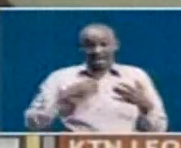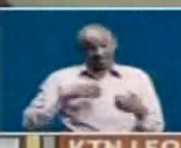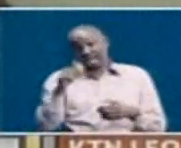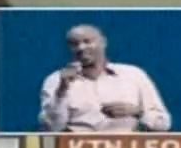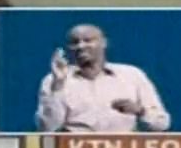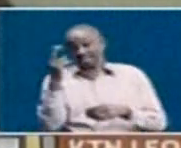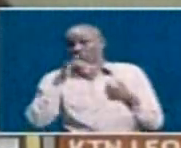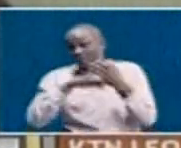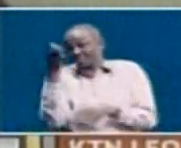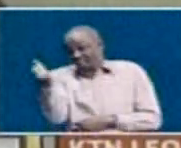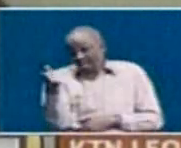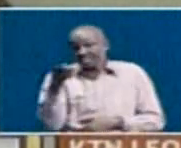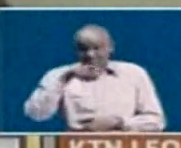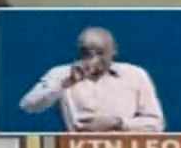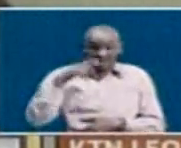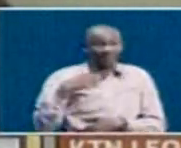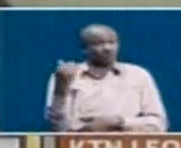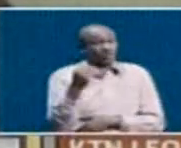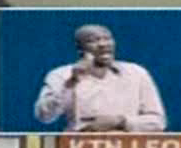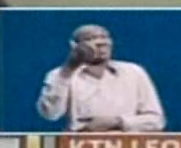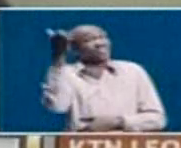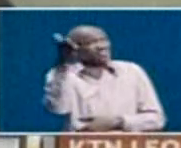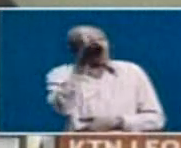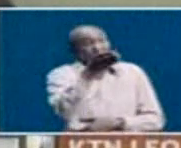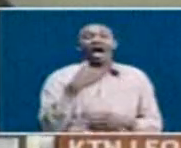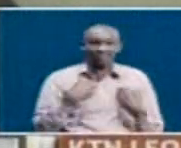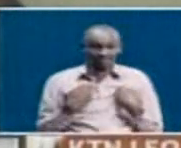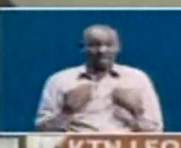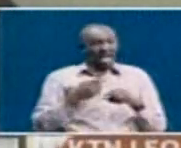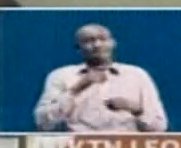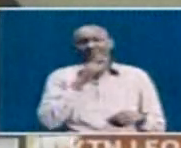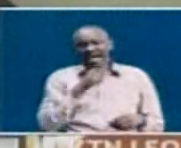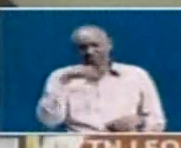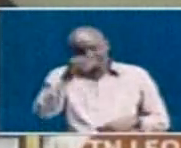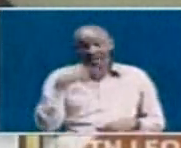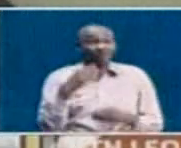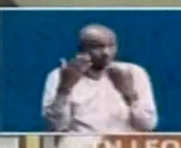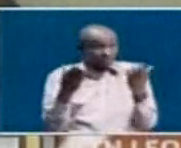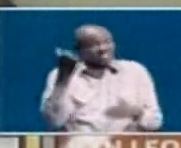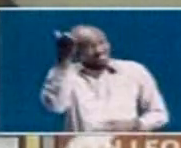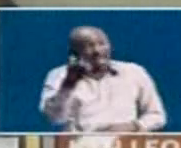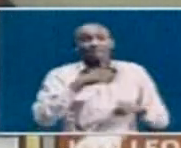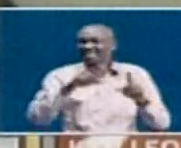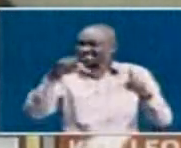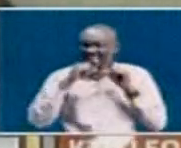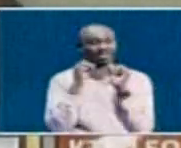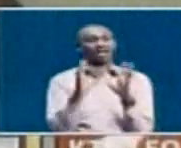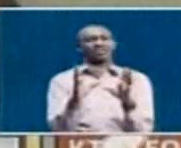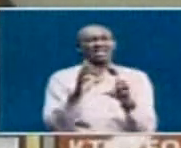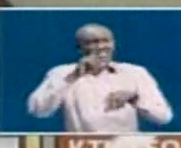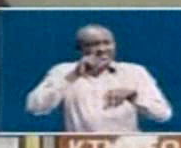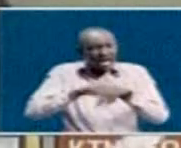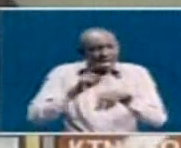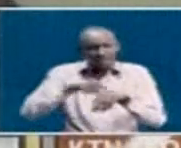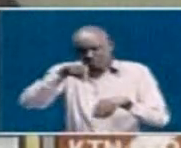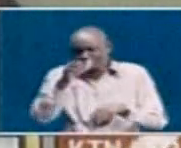hakwambii. Mwanamume ana watu wengine huko nje pia hakwambii. Mwanamume ana mali zake pia hakwambii. Na mwanamume akishajua wewe